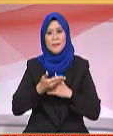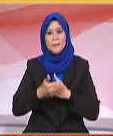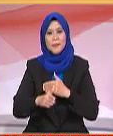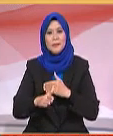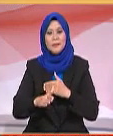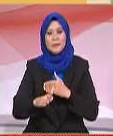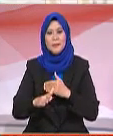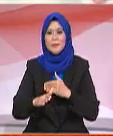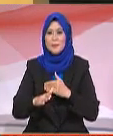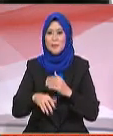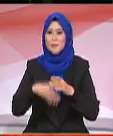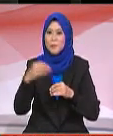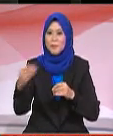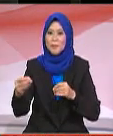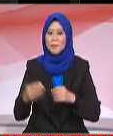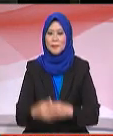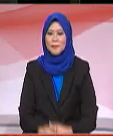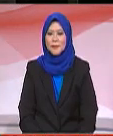selepas keluar.